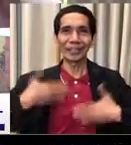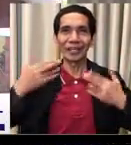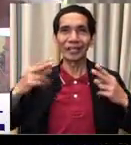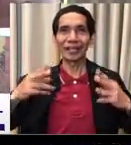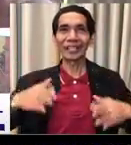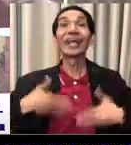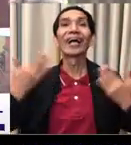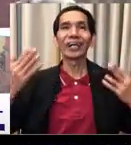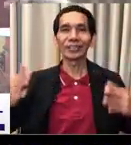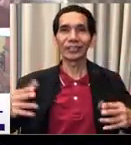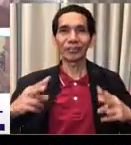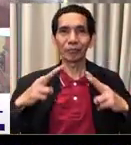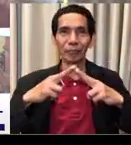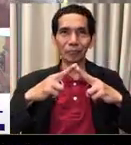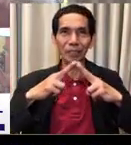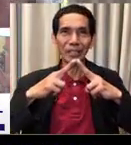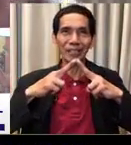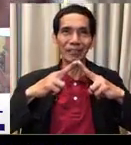Happy